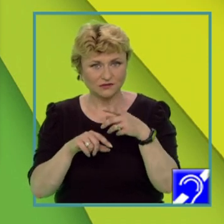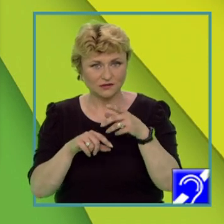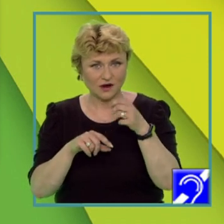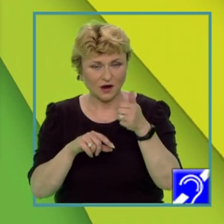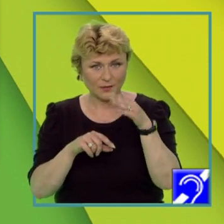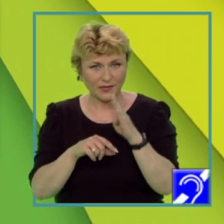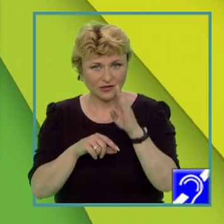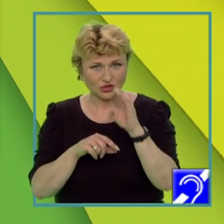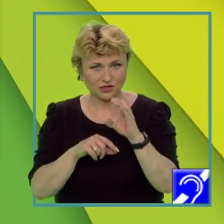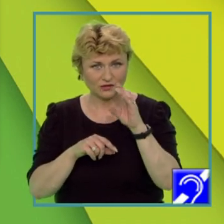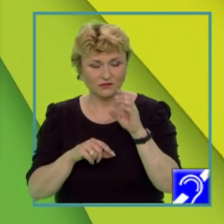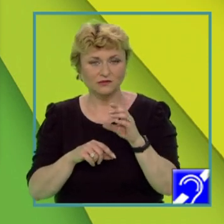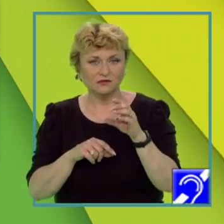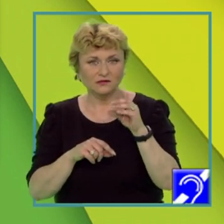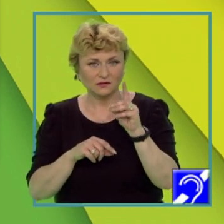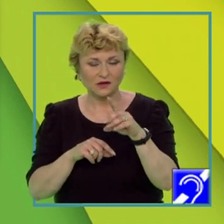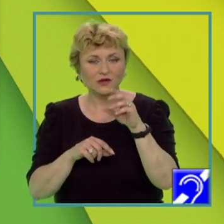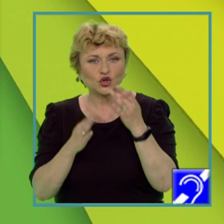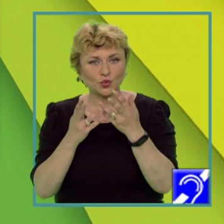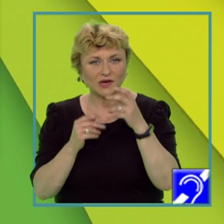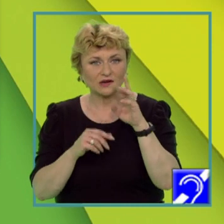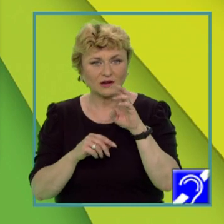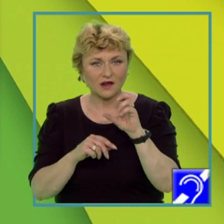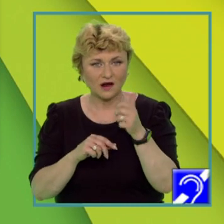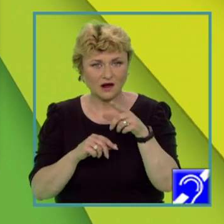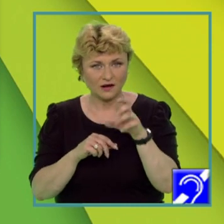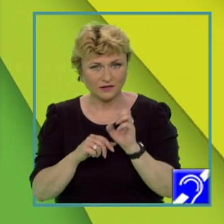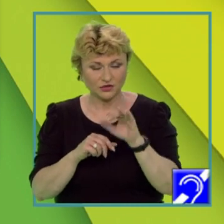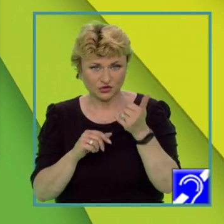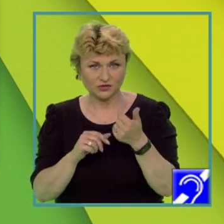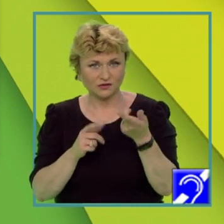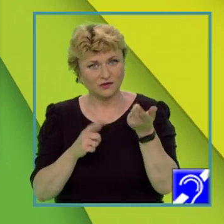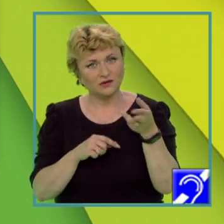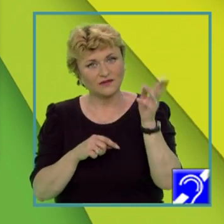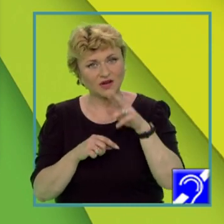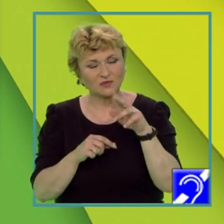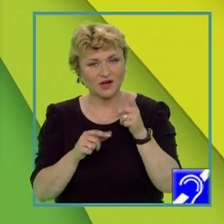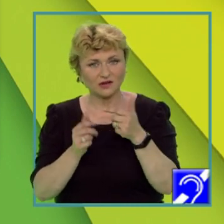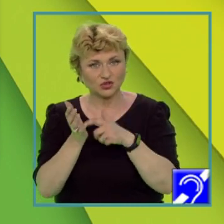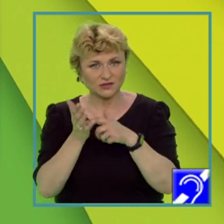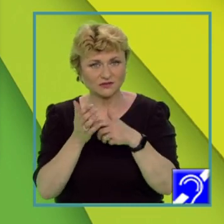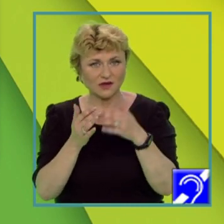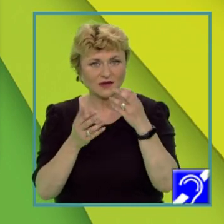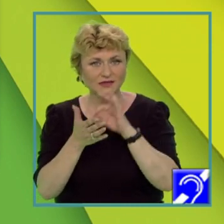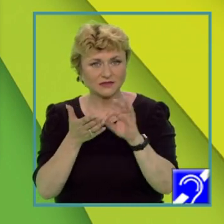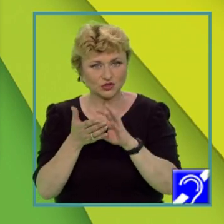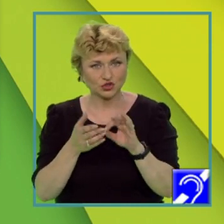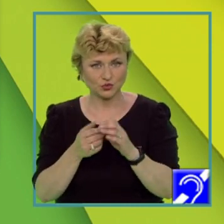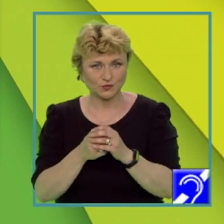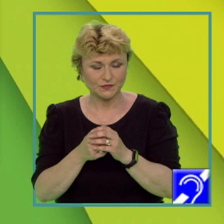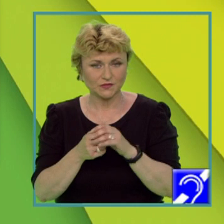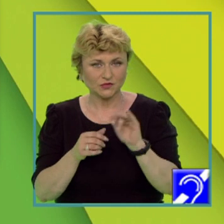a b c și d numere reale Revenim la cerința exercițiului nostru și anume Zet minus 2 ore Zet